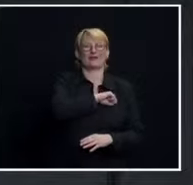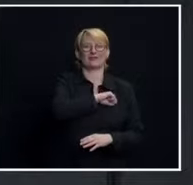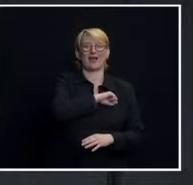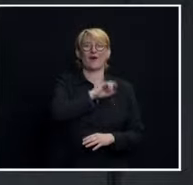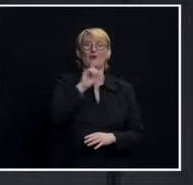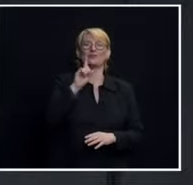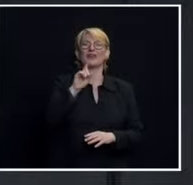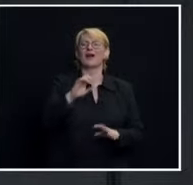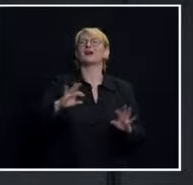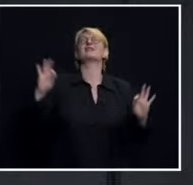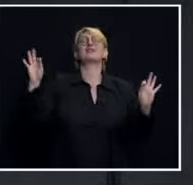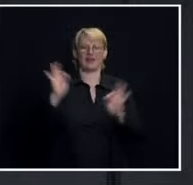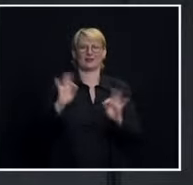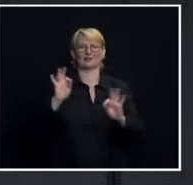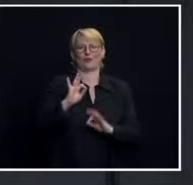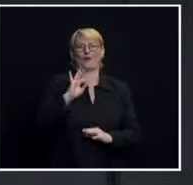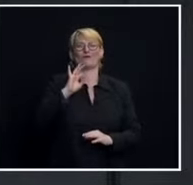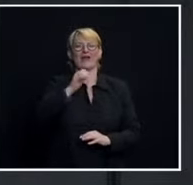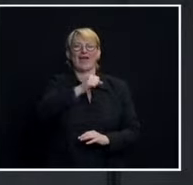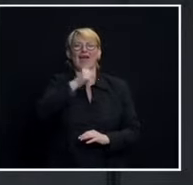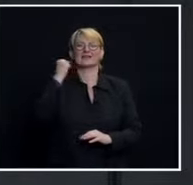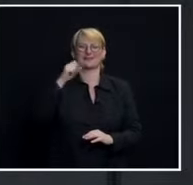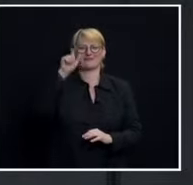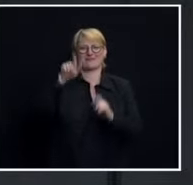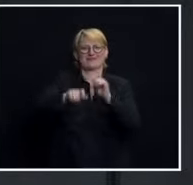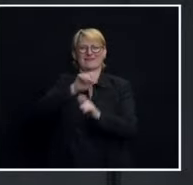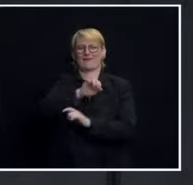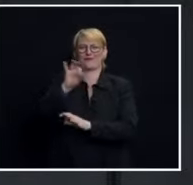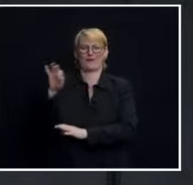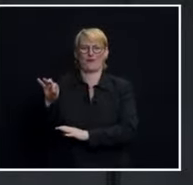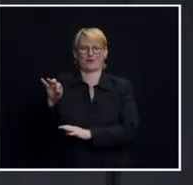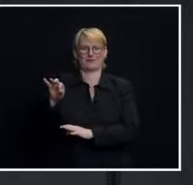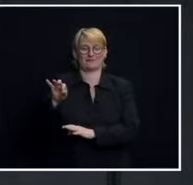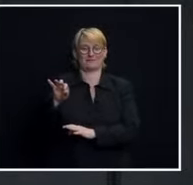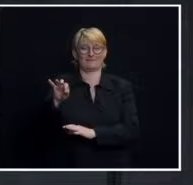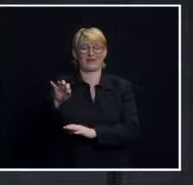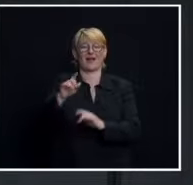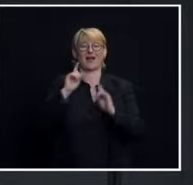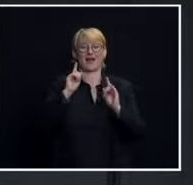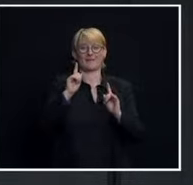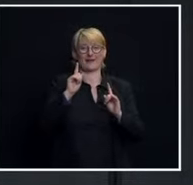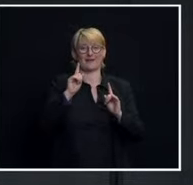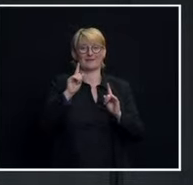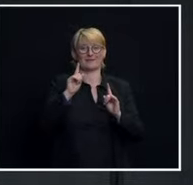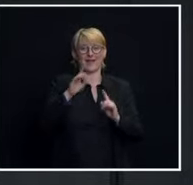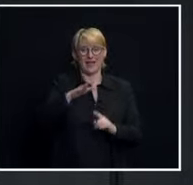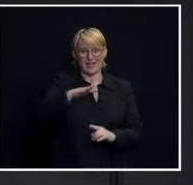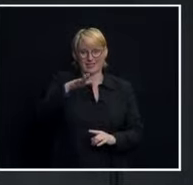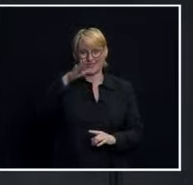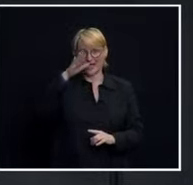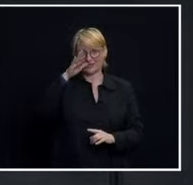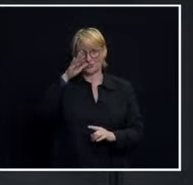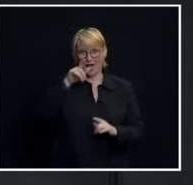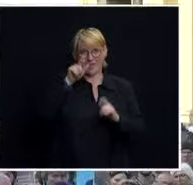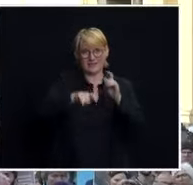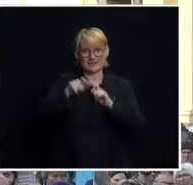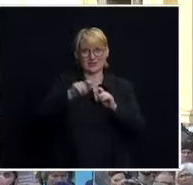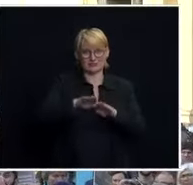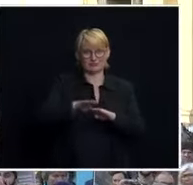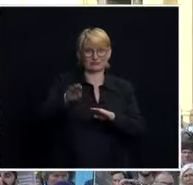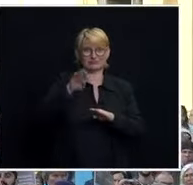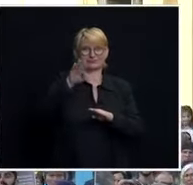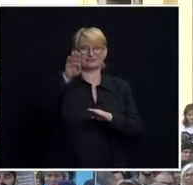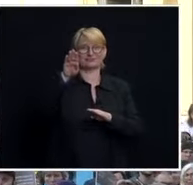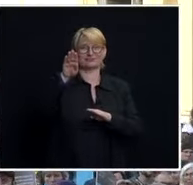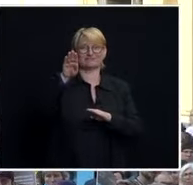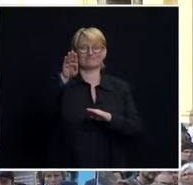Extremisten. Den weiteren Aufstieg der Nationalsozialisten hat der fehlgeschlagene Putsch